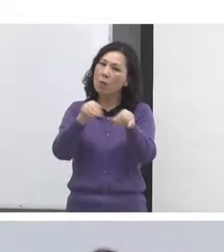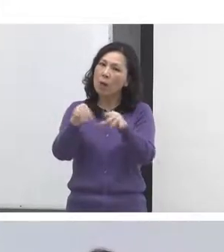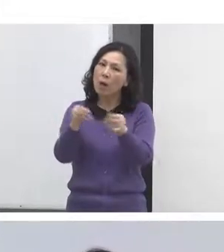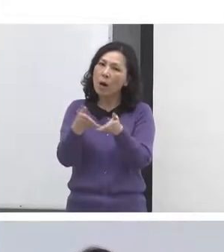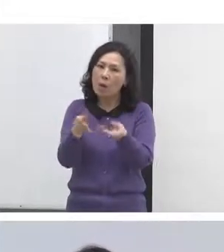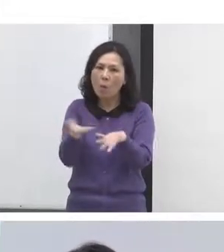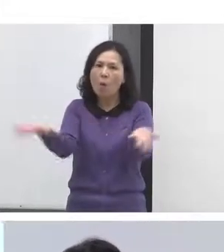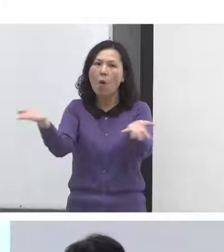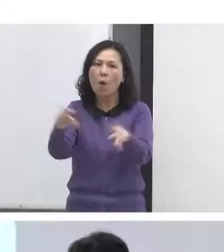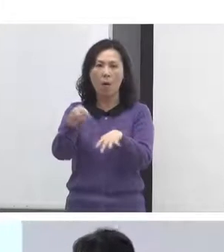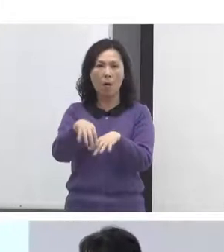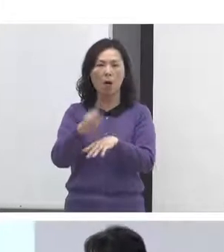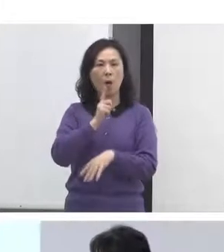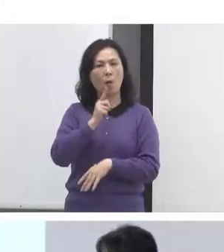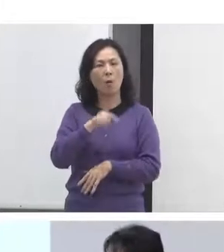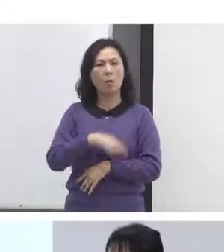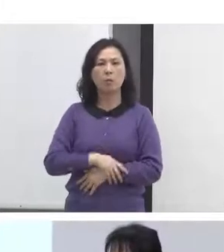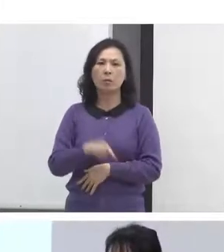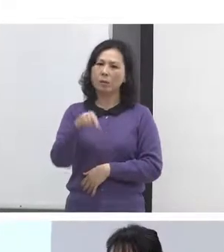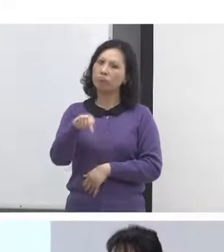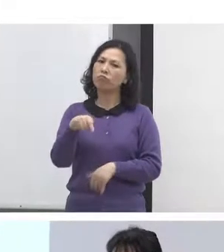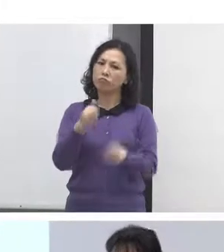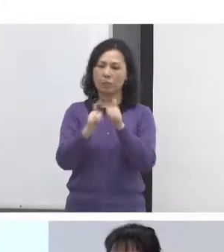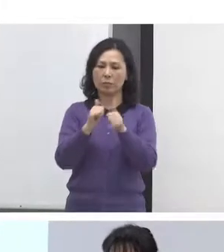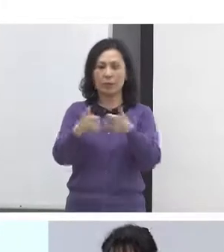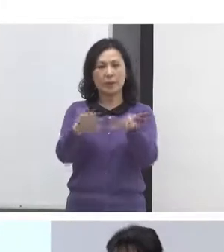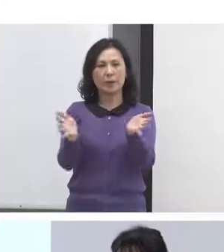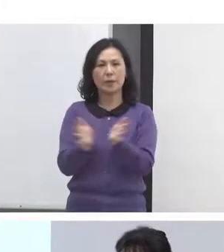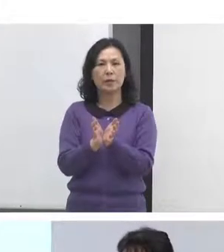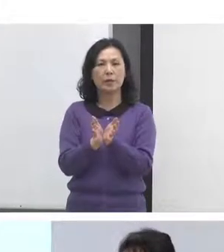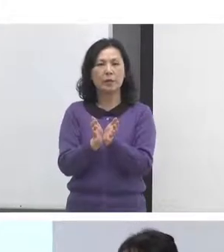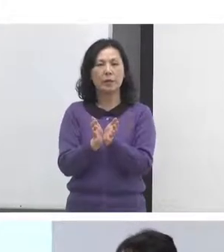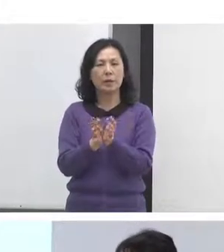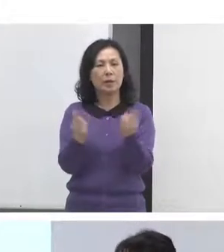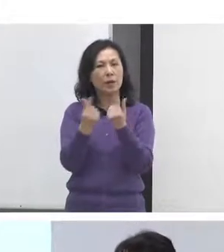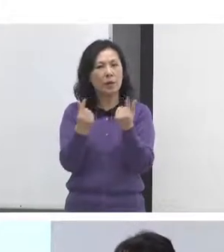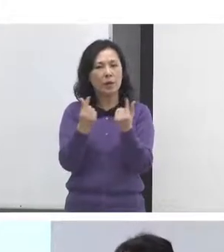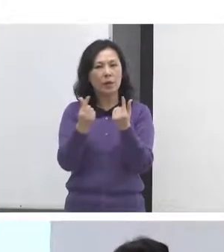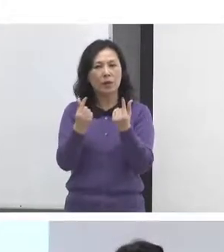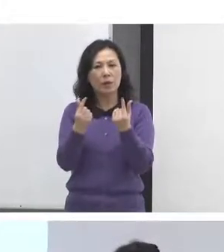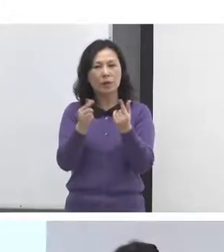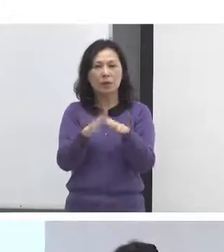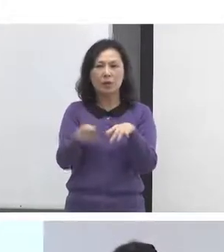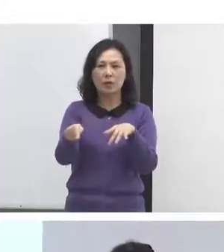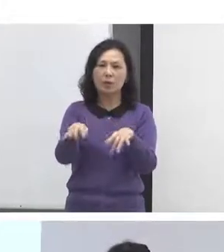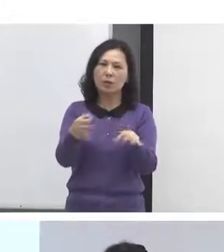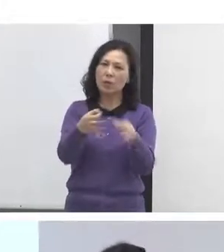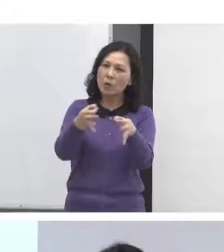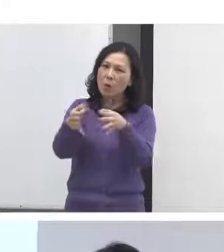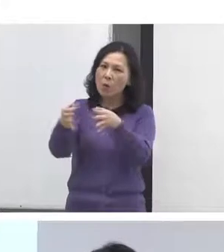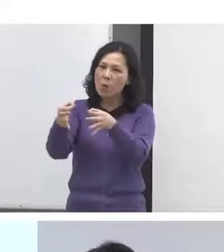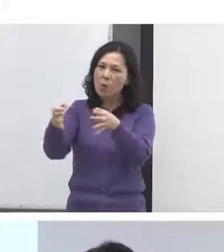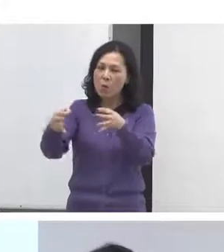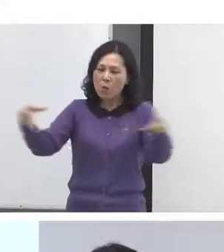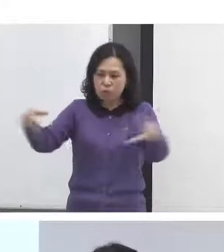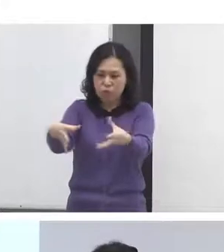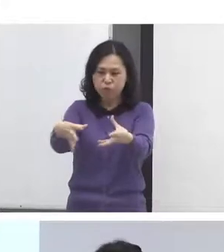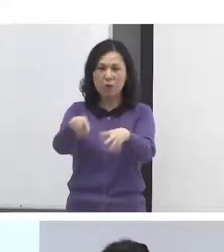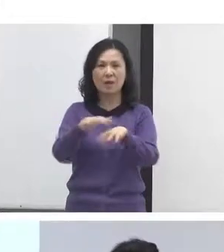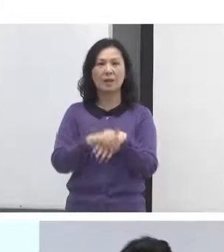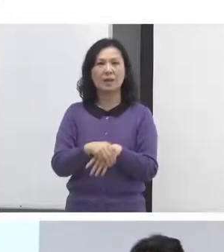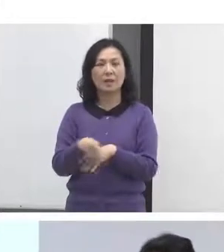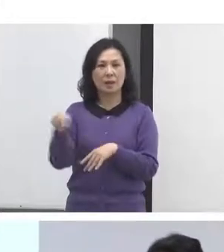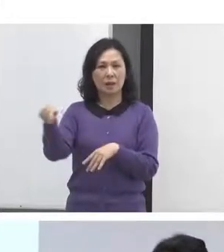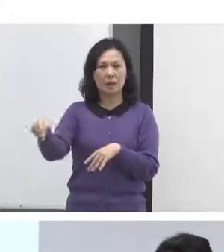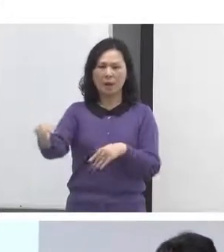个社群呢是像市集，它是比较多去中心或多中心的，那它的边界是比